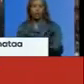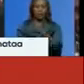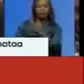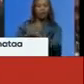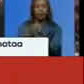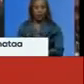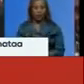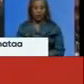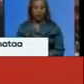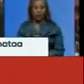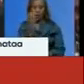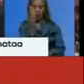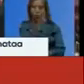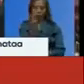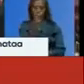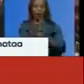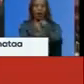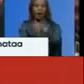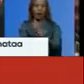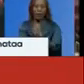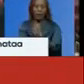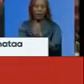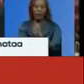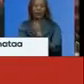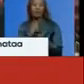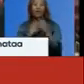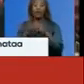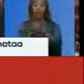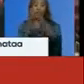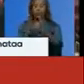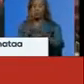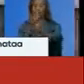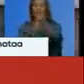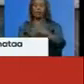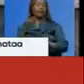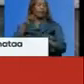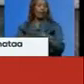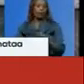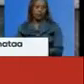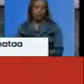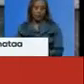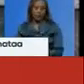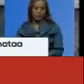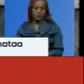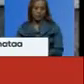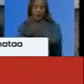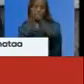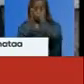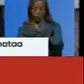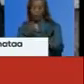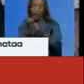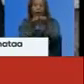ይጎዳል። በሁለቱም አካሄድ የምናፈቀው ዴሞክራሲ ሊመጣ አይችልም።